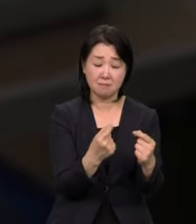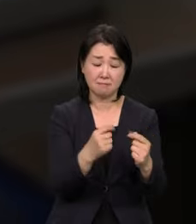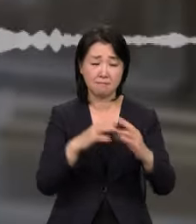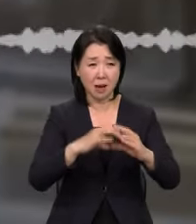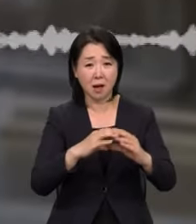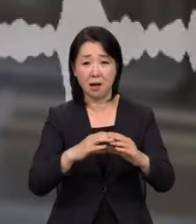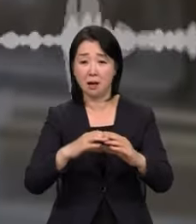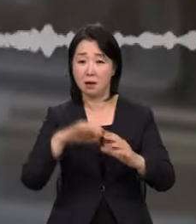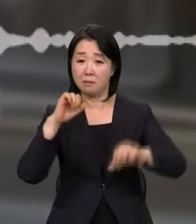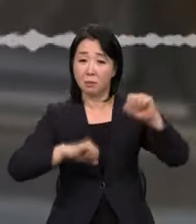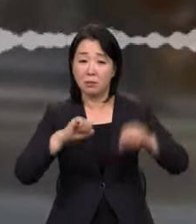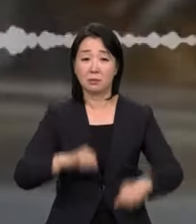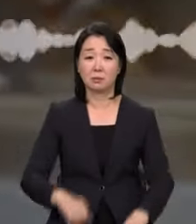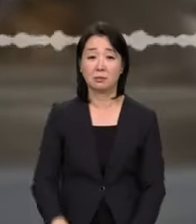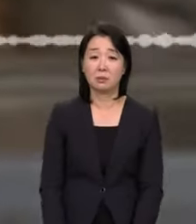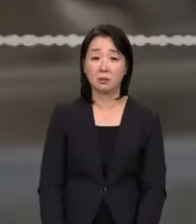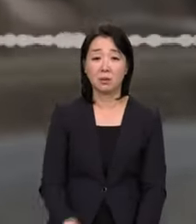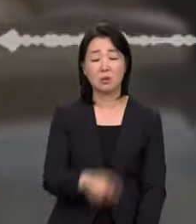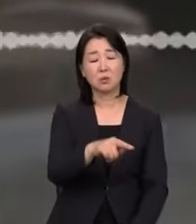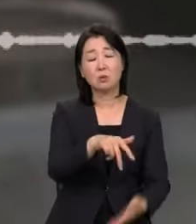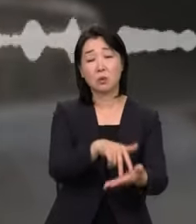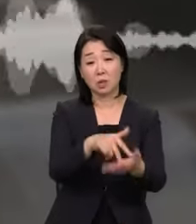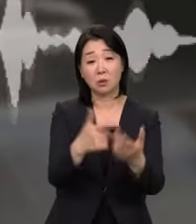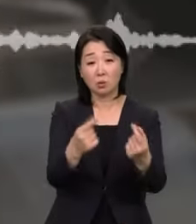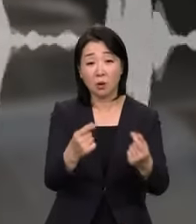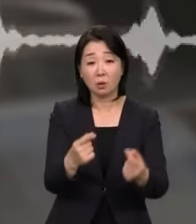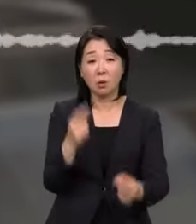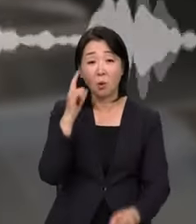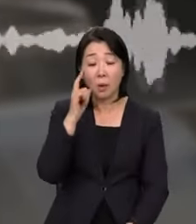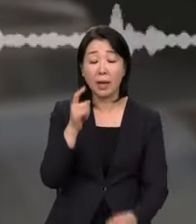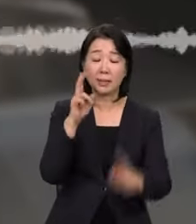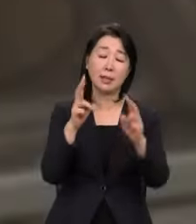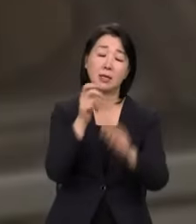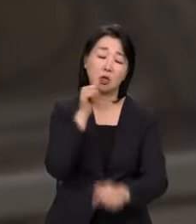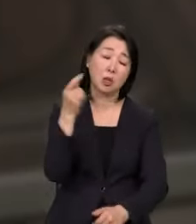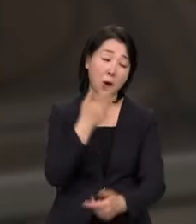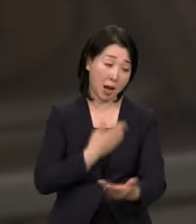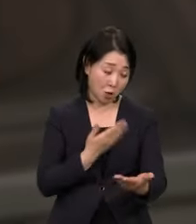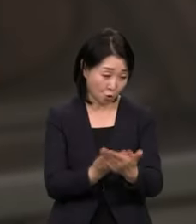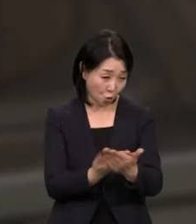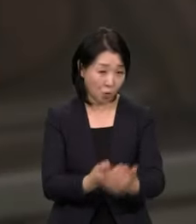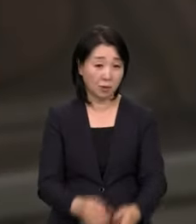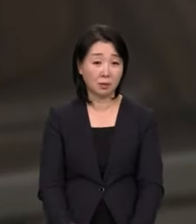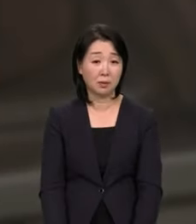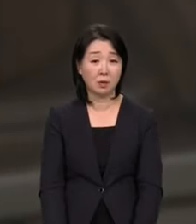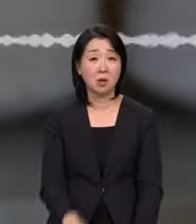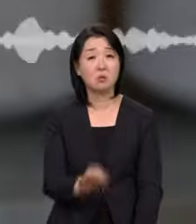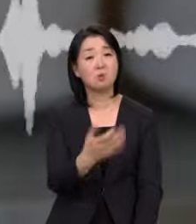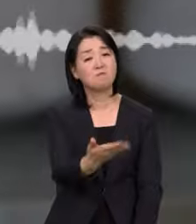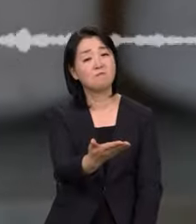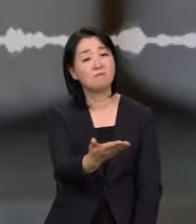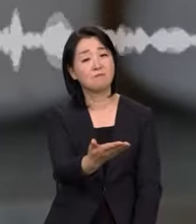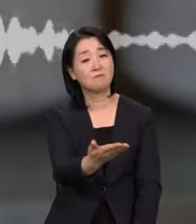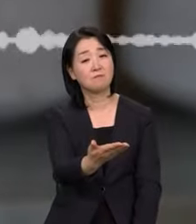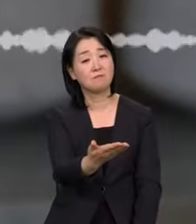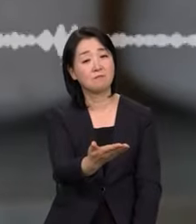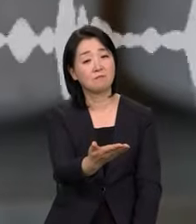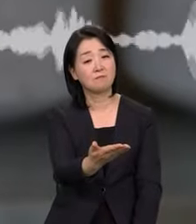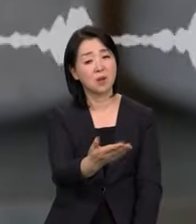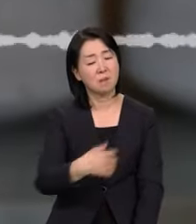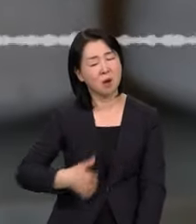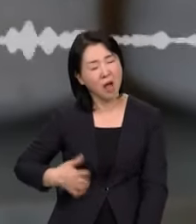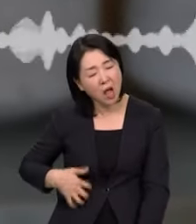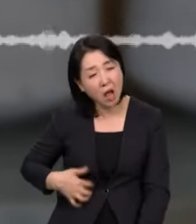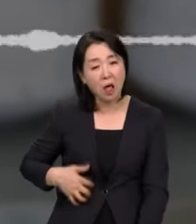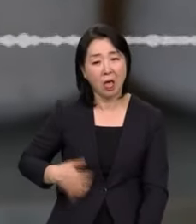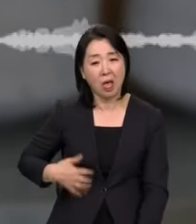태도. 그거는 그쪽 사정이고요. 사장 전화번호 부르시라고요. 그리고 돈 요구. 총에 사사까지 한